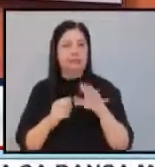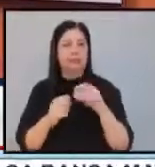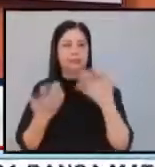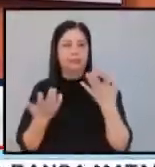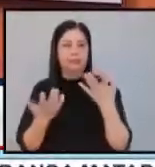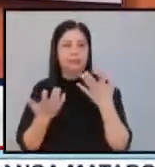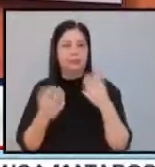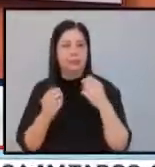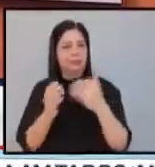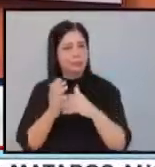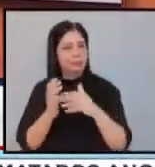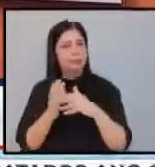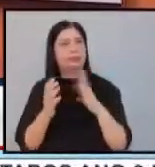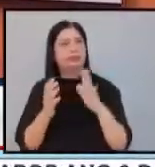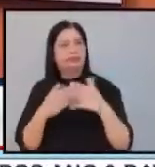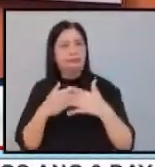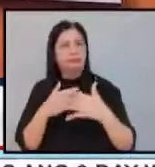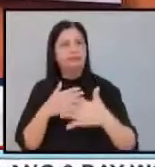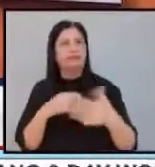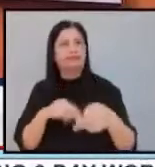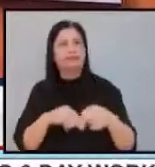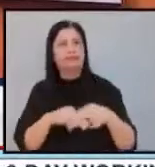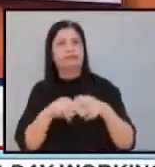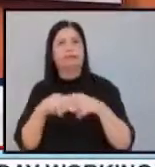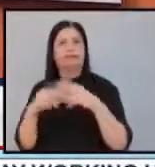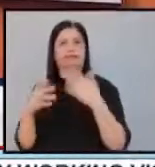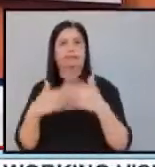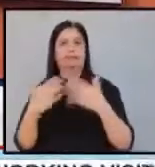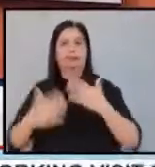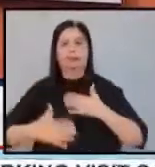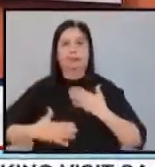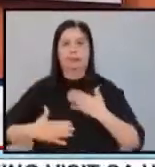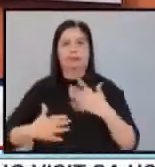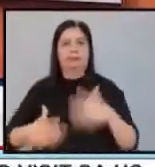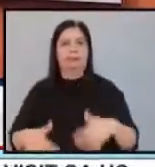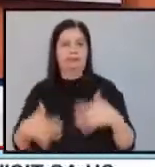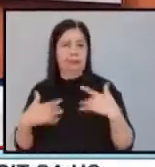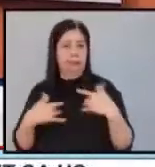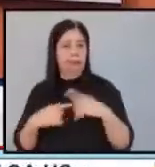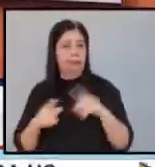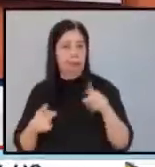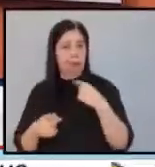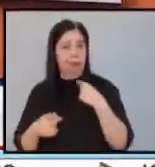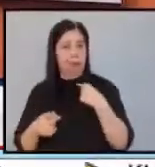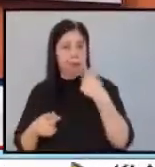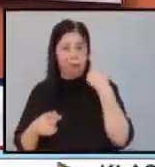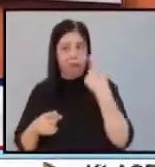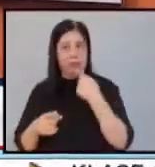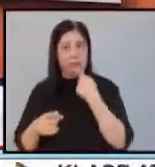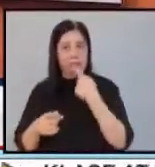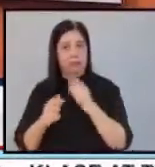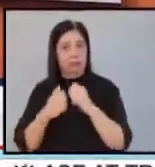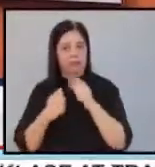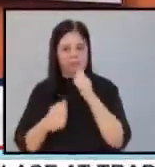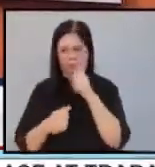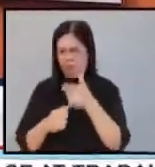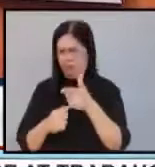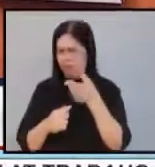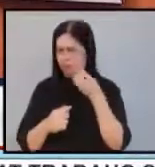Sunod-sunod na yung mga naging saya ng buhay mo. Pero masasabi mo ba na ito ay swerte ba? O